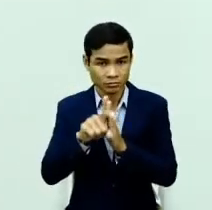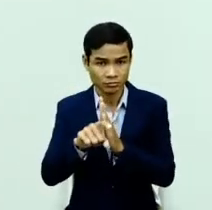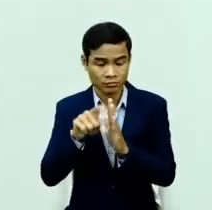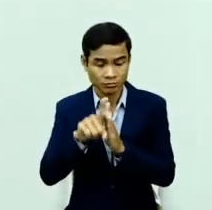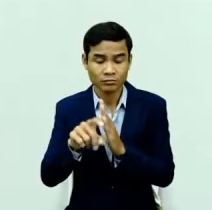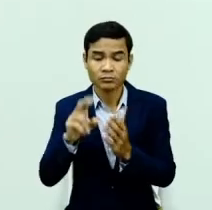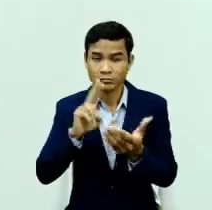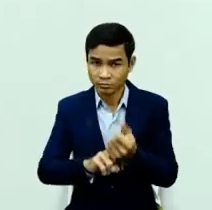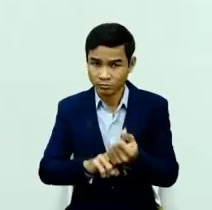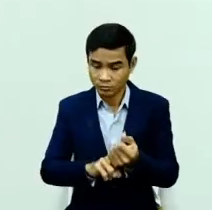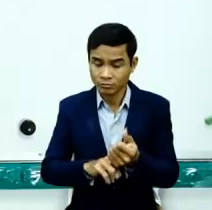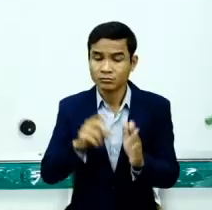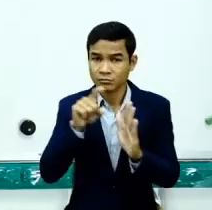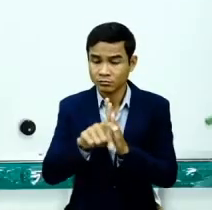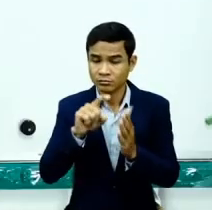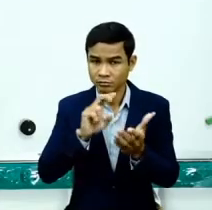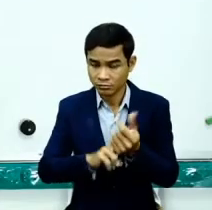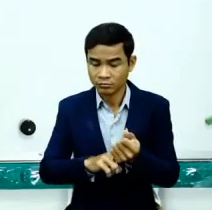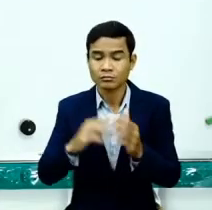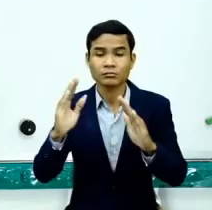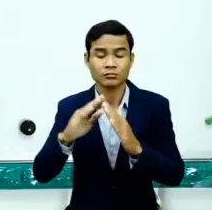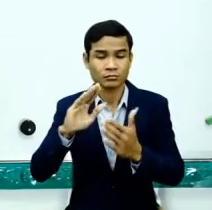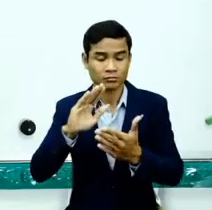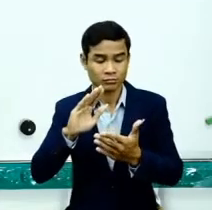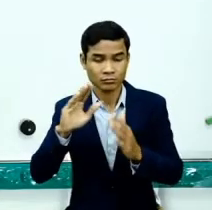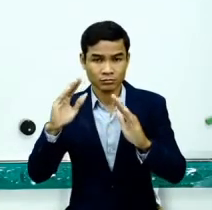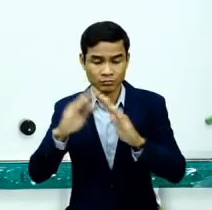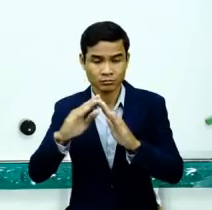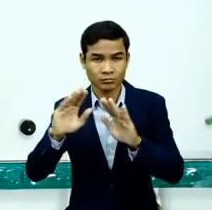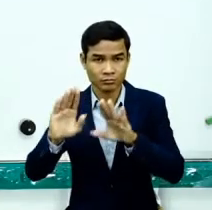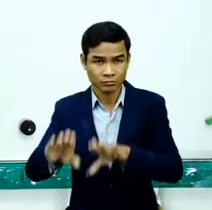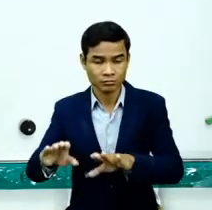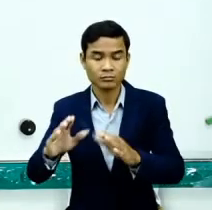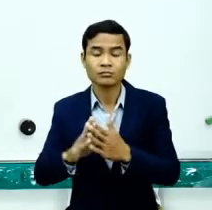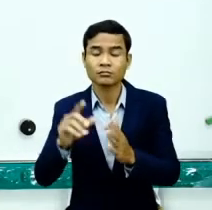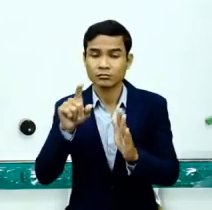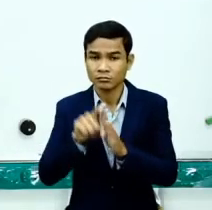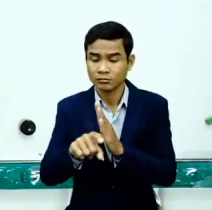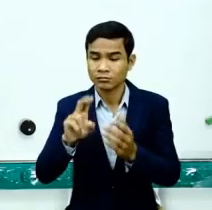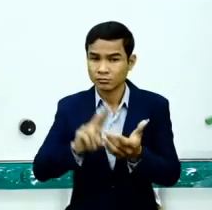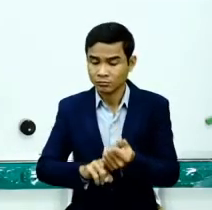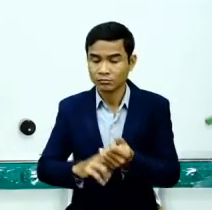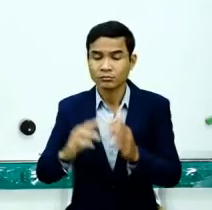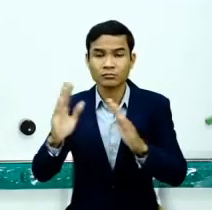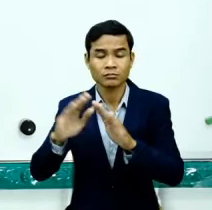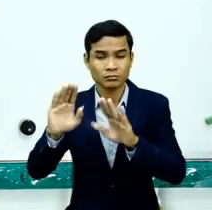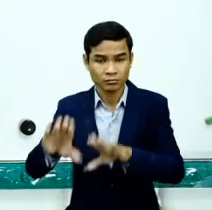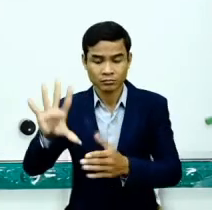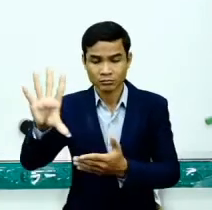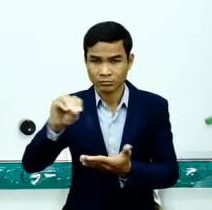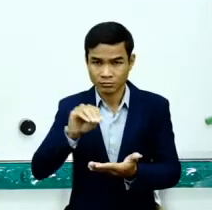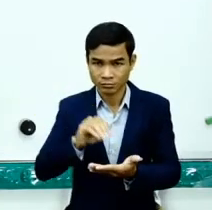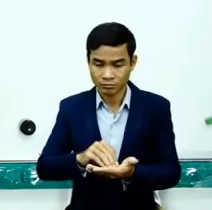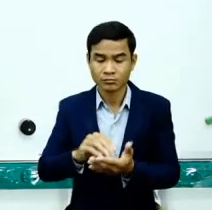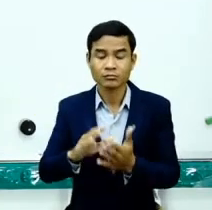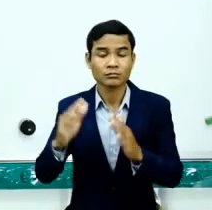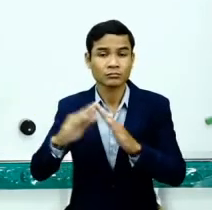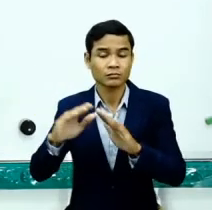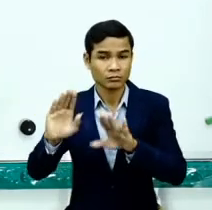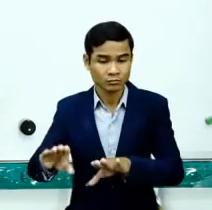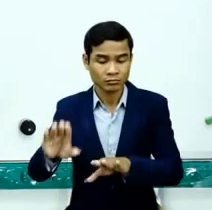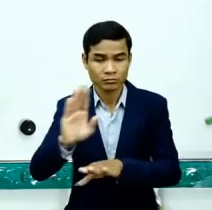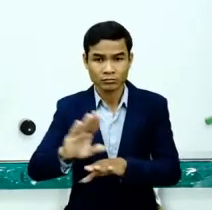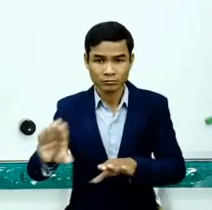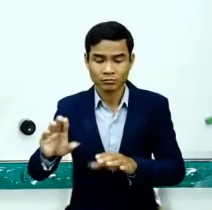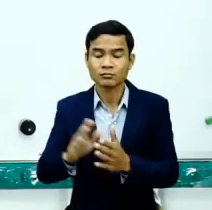sẽ xây chùm đòn trứng nơi tè là con ná chà con tặng ngọc này tục chuẩn là nít làm bấy chùm ló chùm đòn trứng nơi tè đại